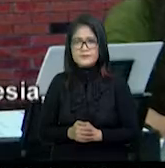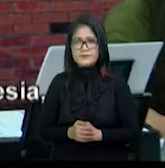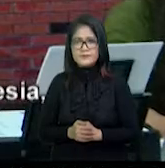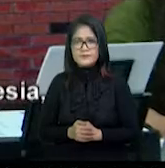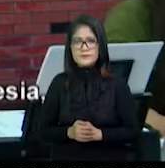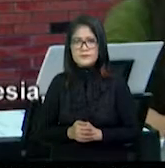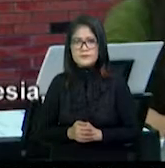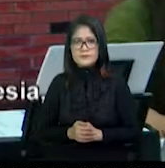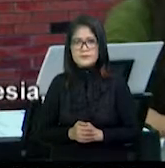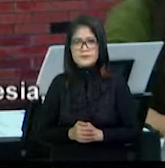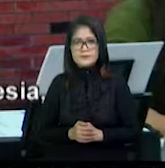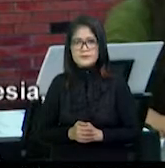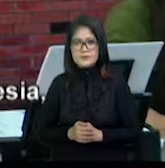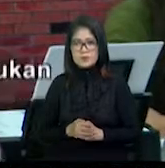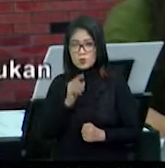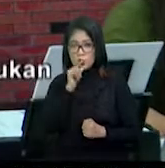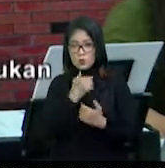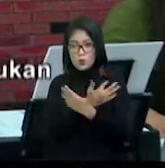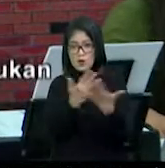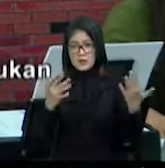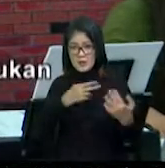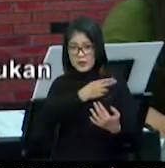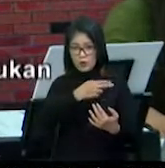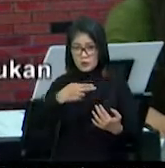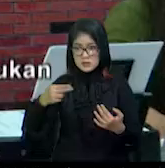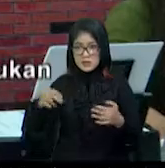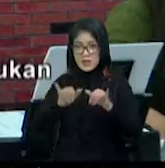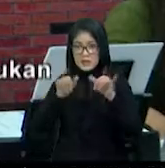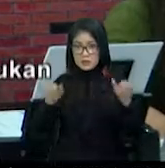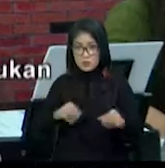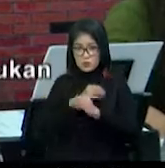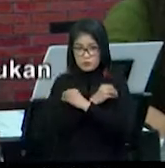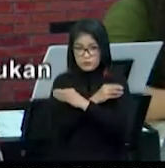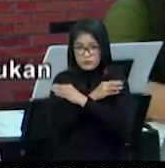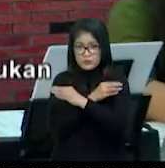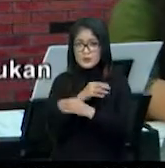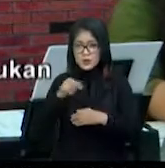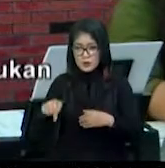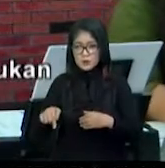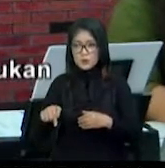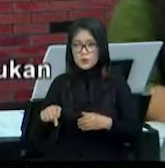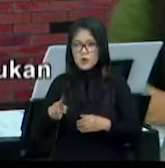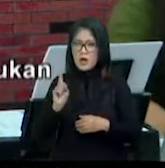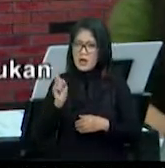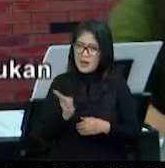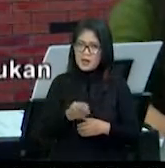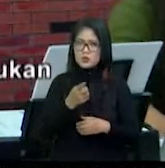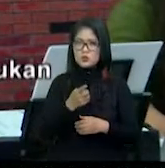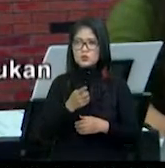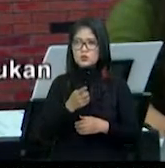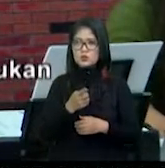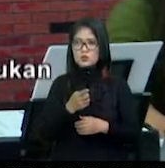sebanyak-banyaknya masyarakat di Indonesia, karena yang kita ketahui dengan adanya pandemi ini perlu untuk kita lakukan kurva